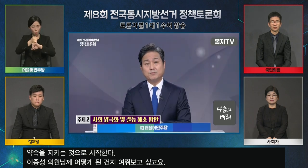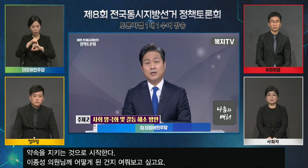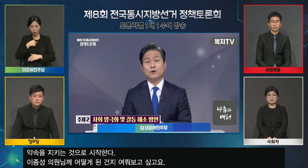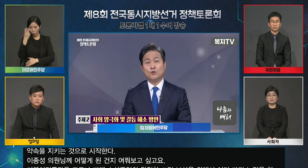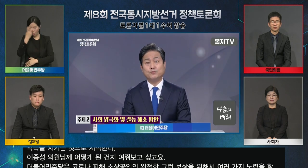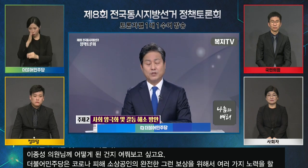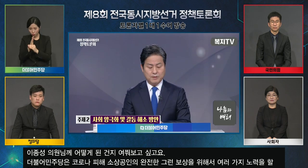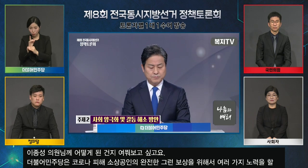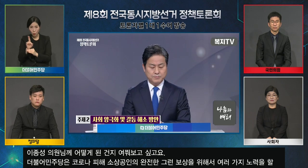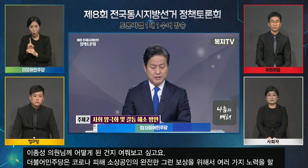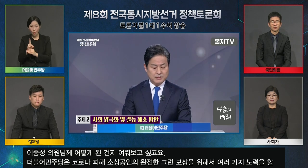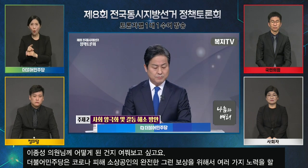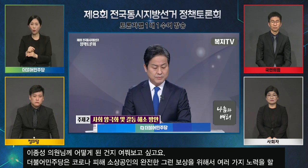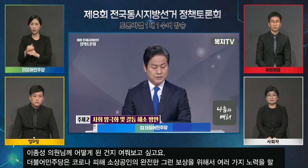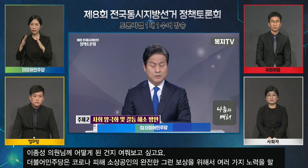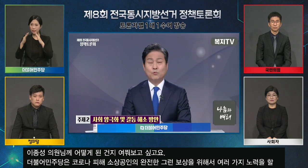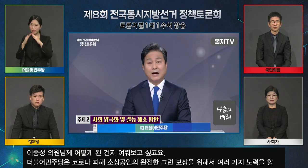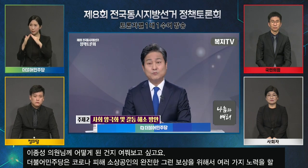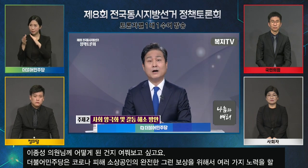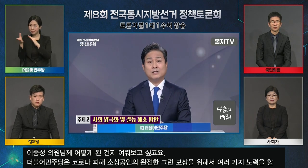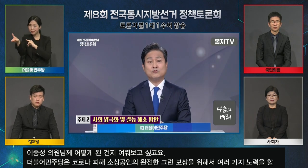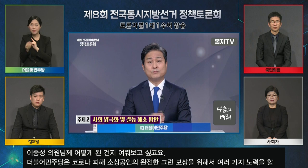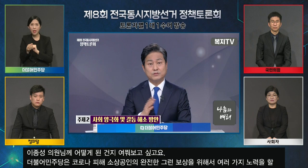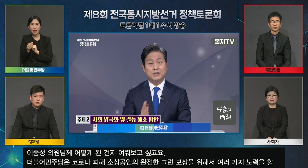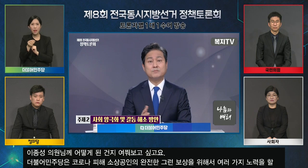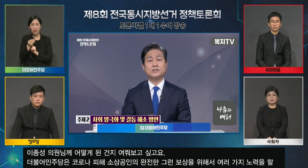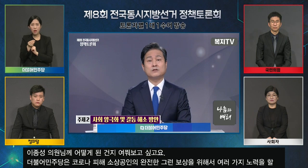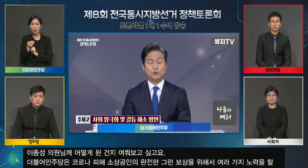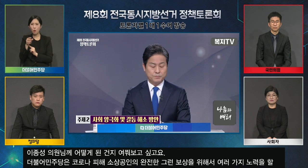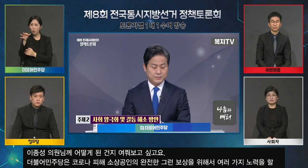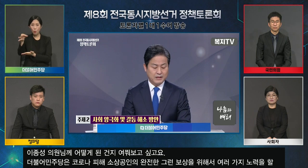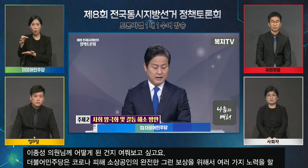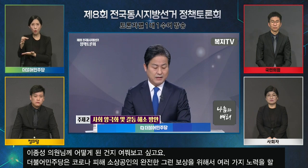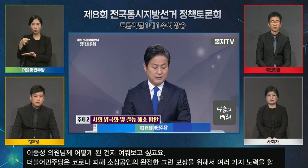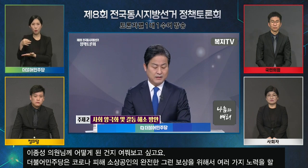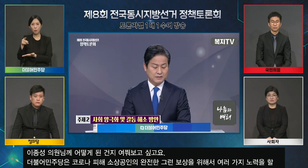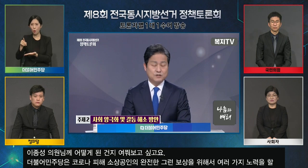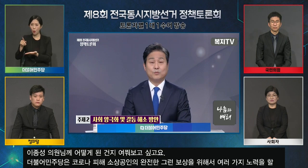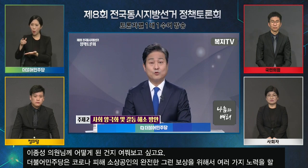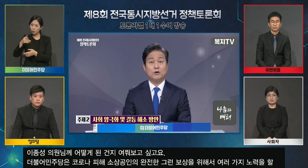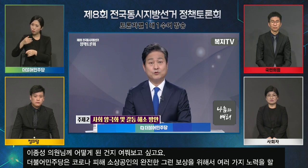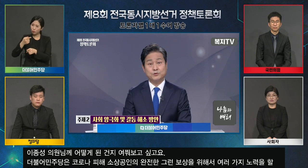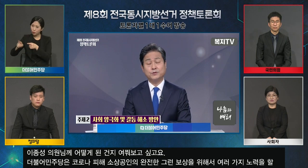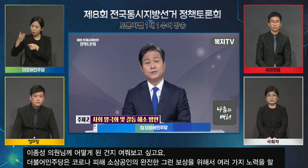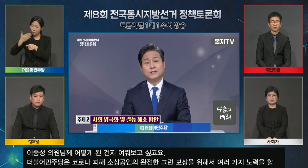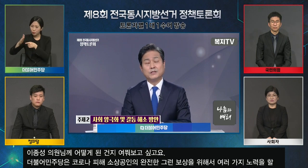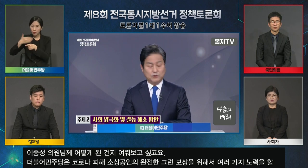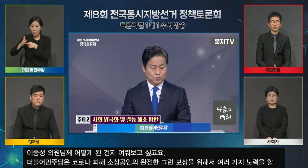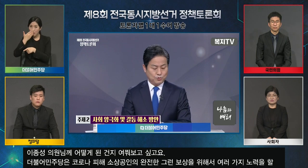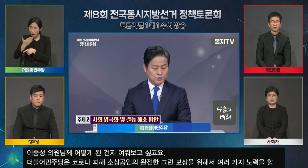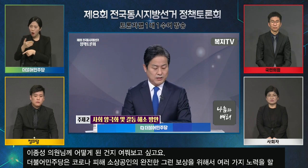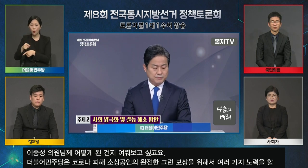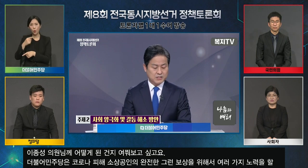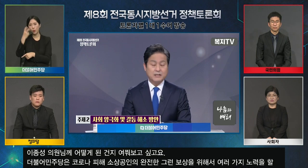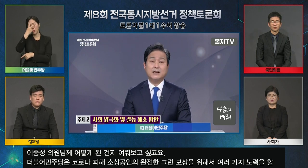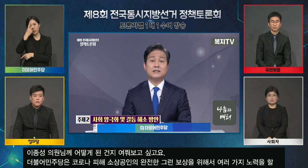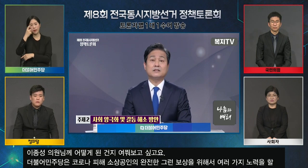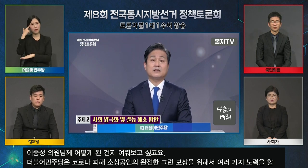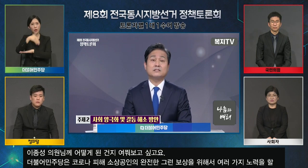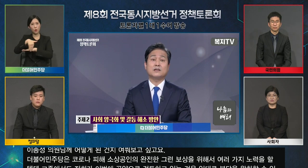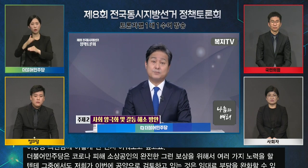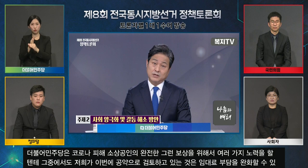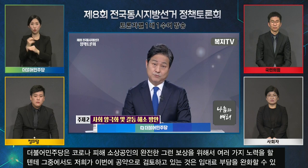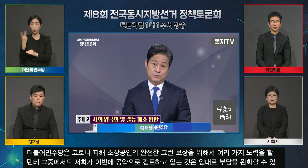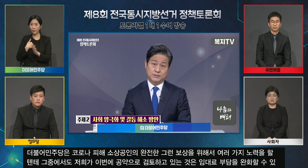임대료 부담을 완화할 수 있는 분담제를 도입하는 것을 검토하고 있고요. 또 임차